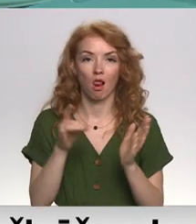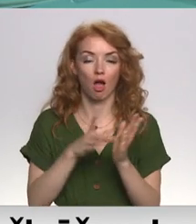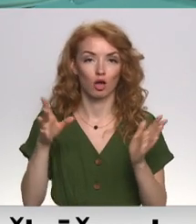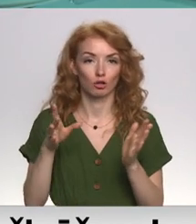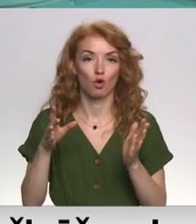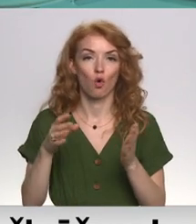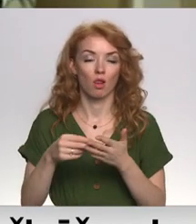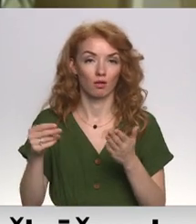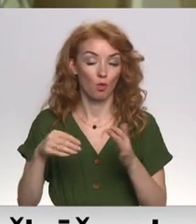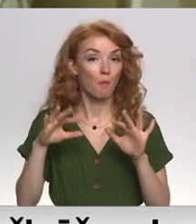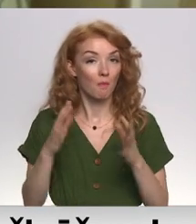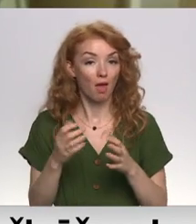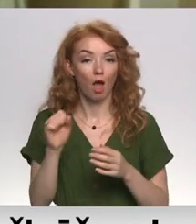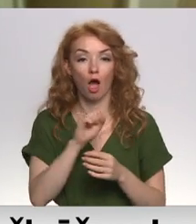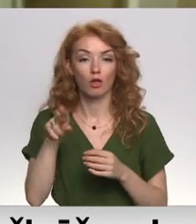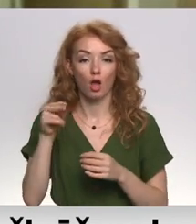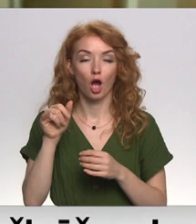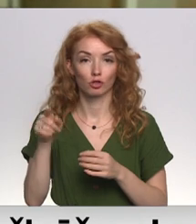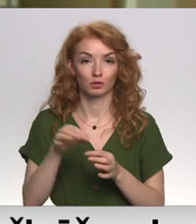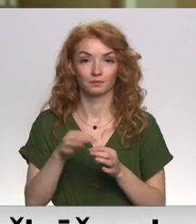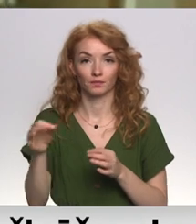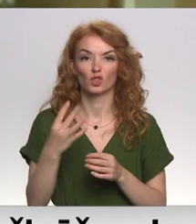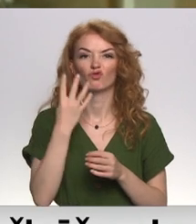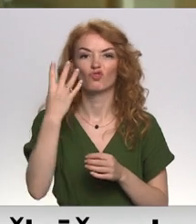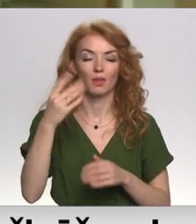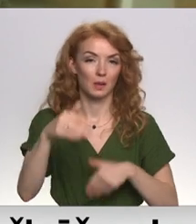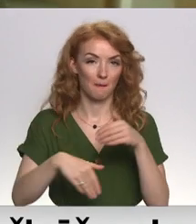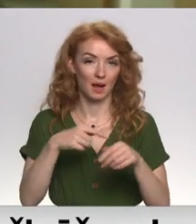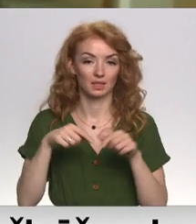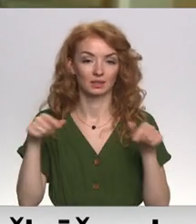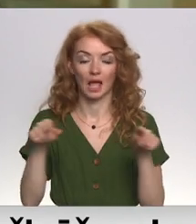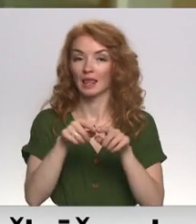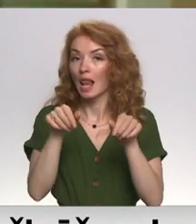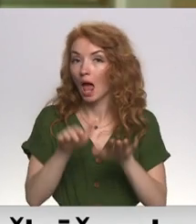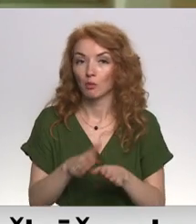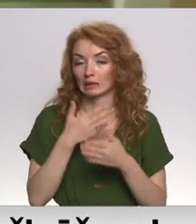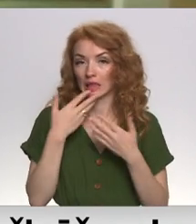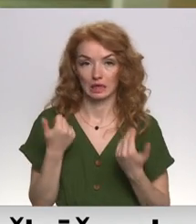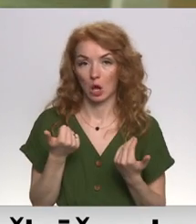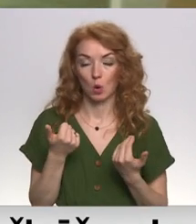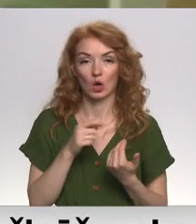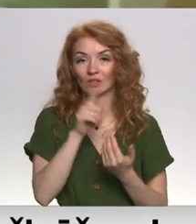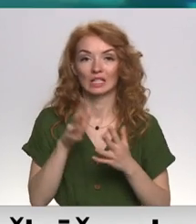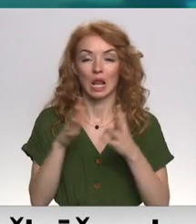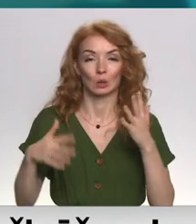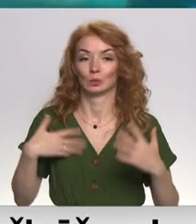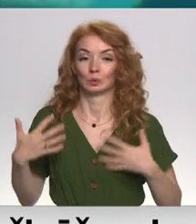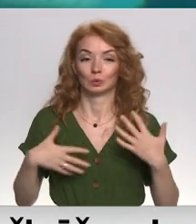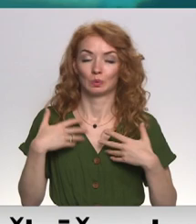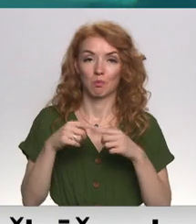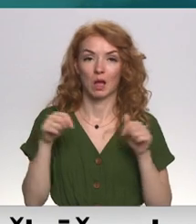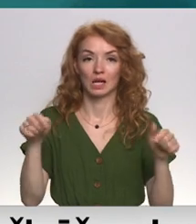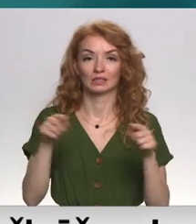elektroenerģijas piegādi. Savukārt Ādažu novadā, kur atrodas 4 peldbaseini, lēmums vēl nav pieņemts. Lielākās raizes sagādājot